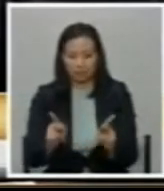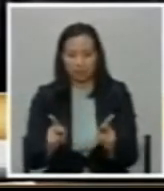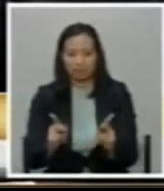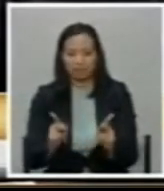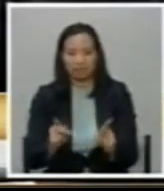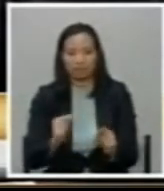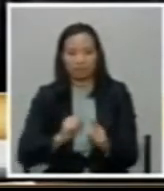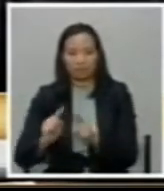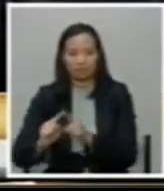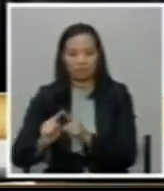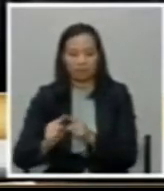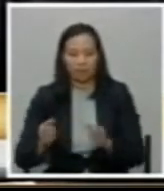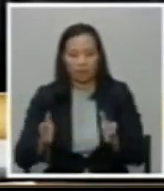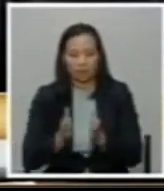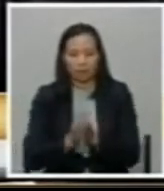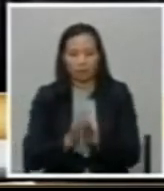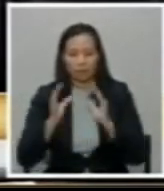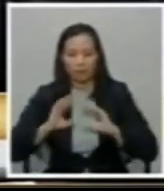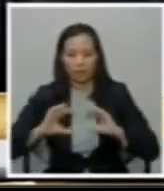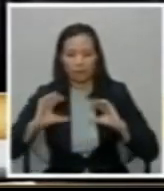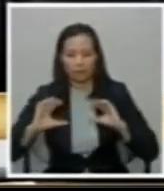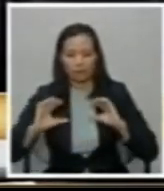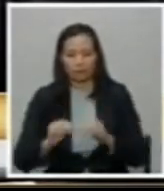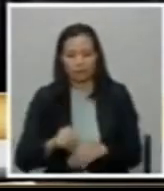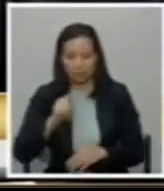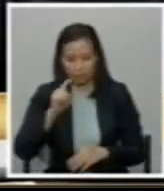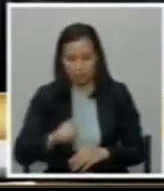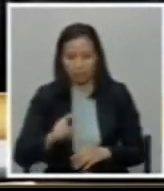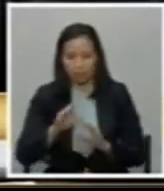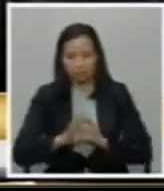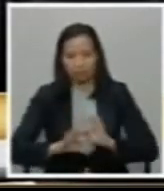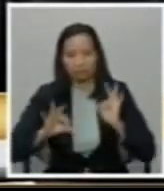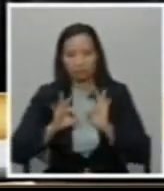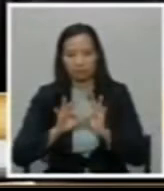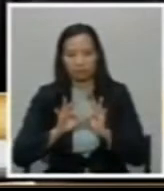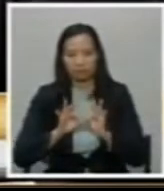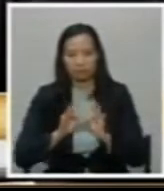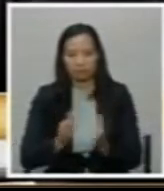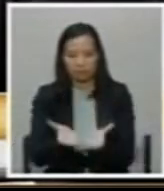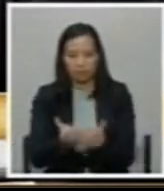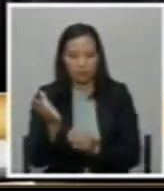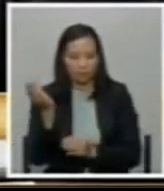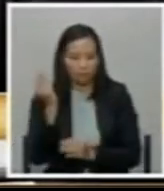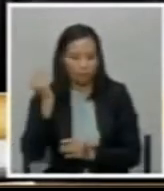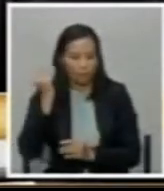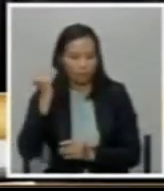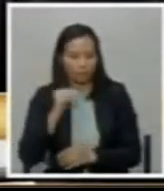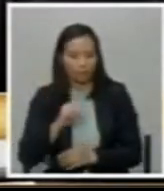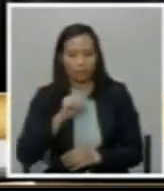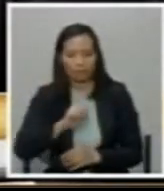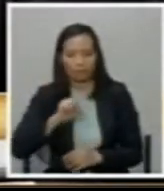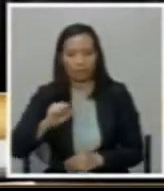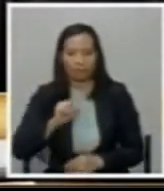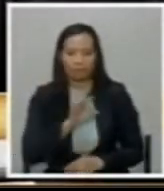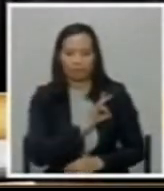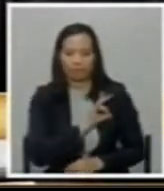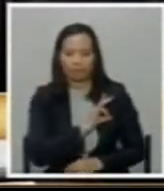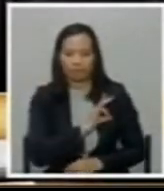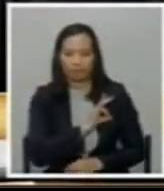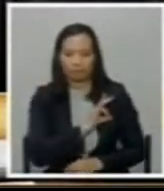ามรวมไปถึงทางรัฐบาลเนี่ยควรจะต้องเอาใจใส่มารับฟังความเห็นจากสมาชิกนะ